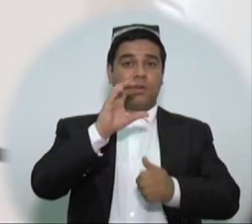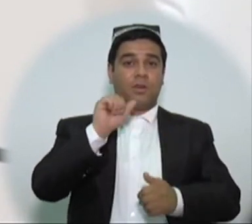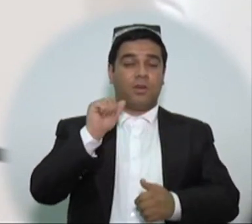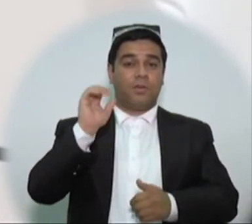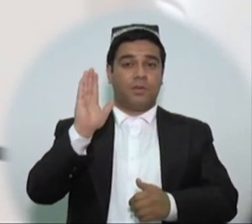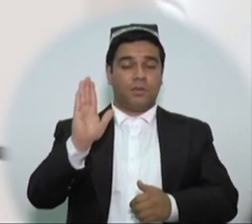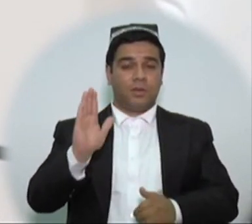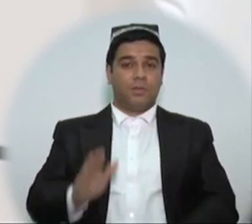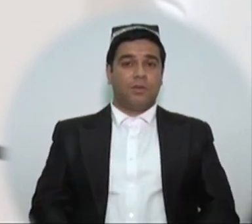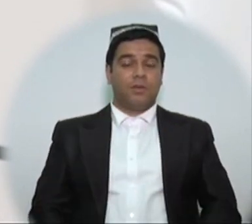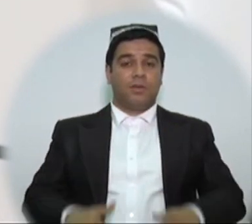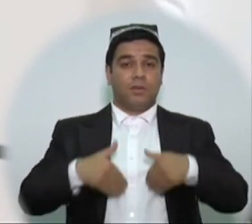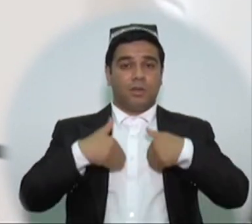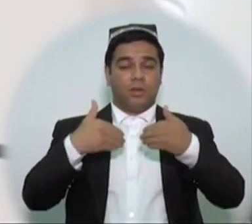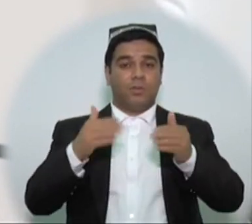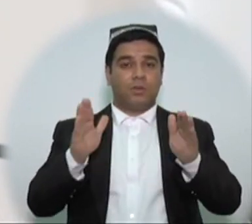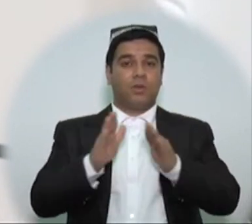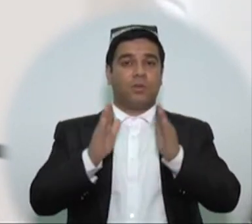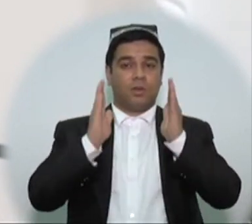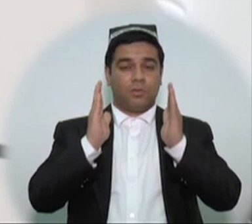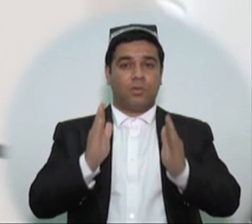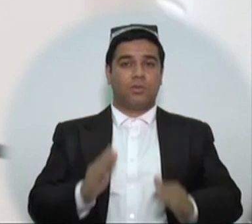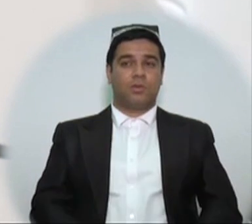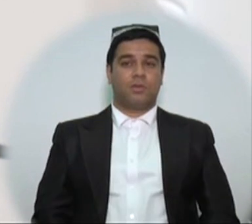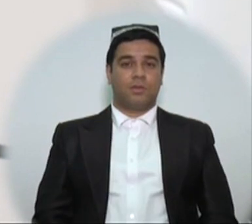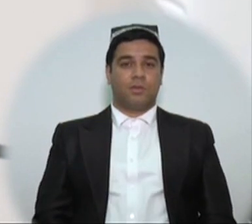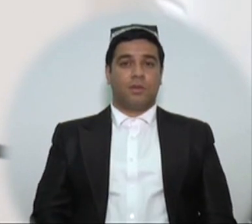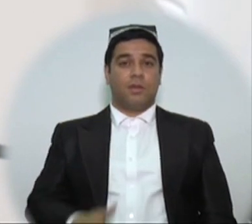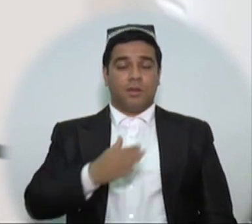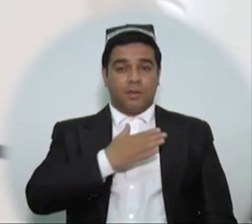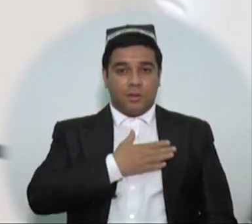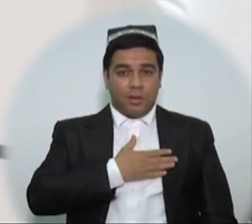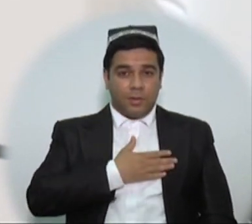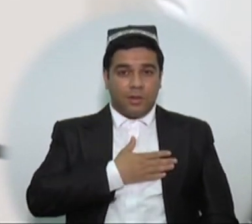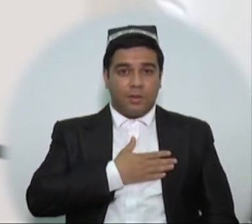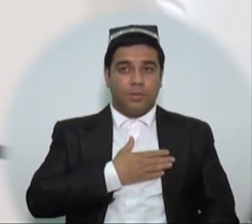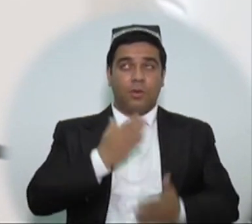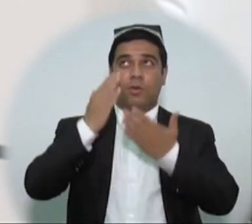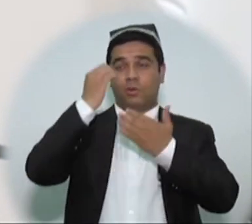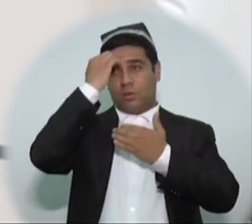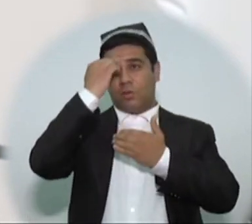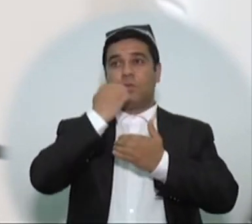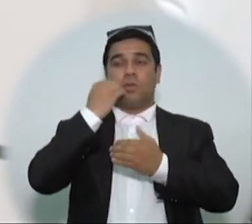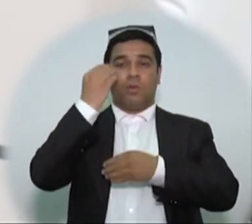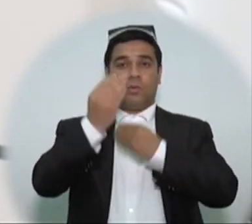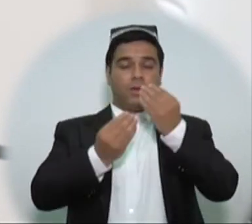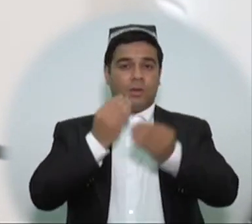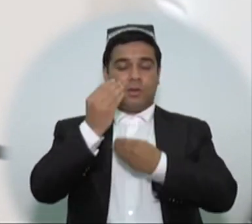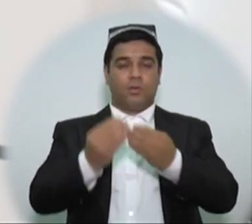Muhammed Mustafa'ga salavat ve selamlar bolsun. Esselamu aleykum ve rahmetullahi